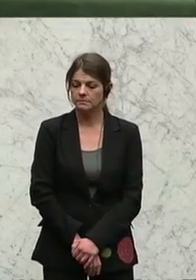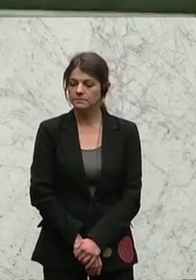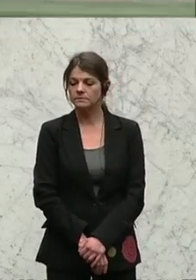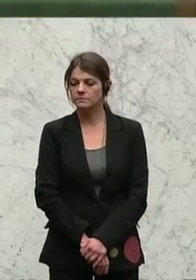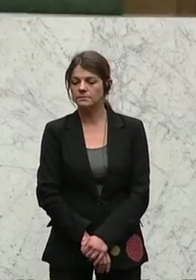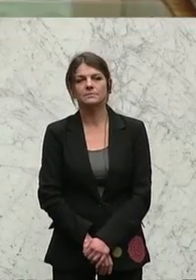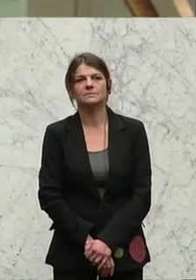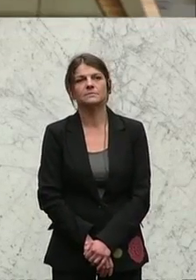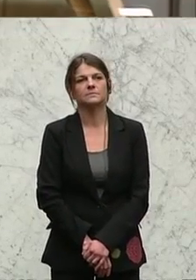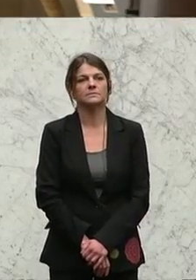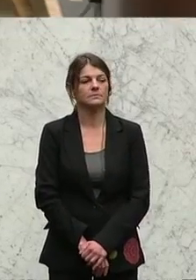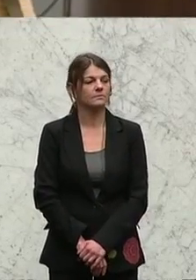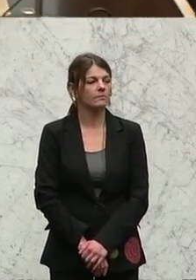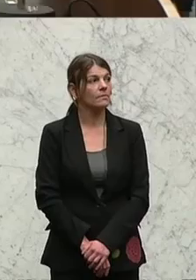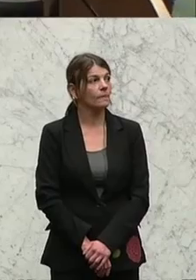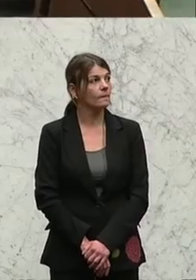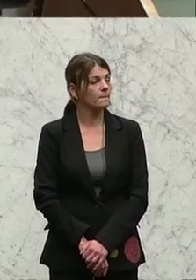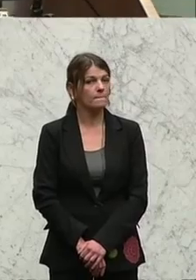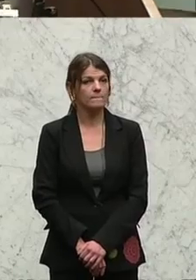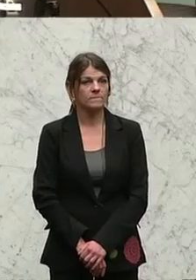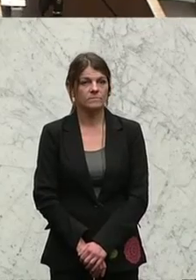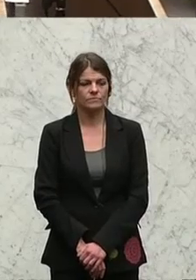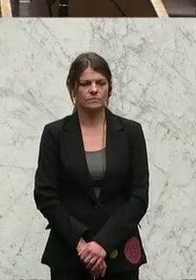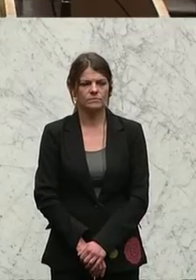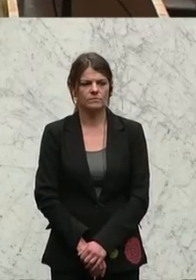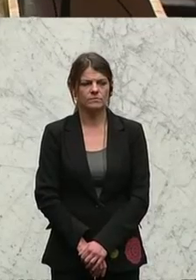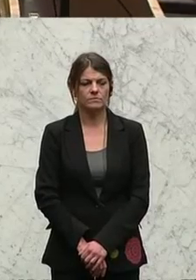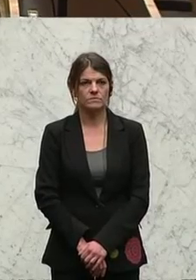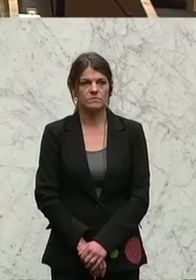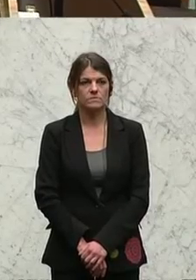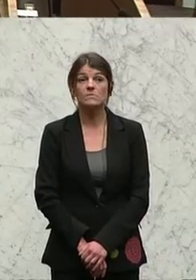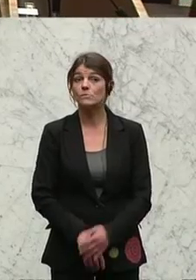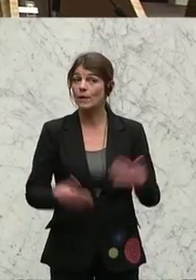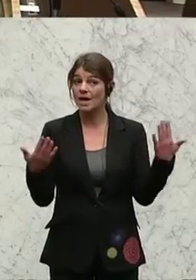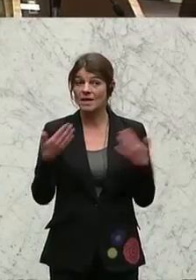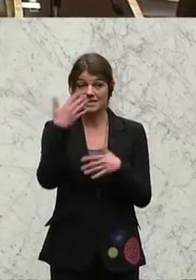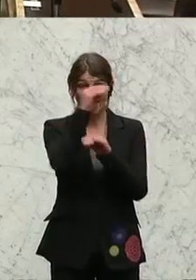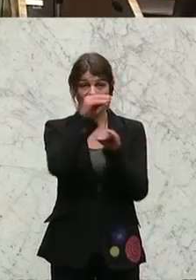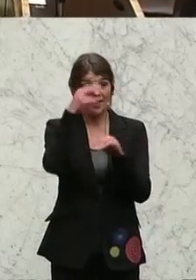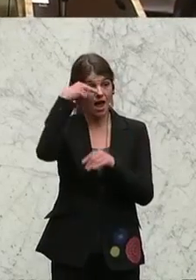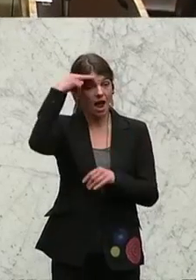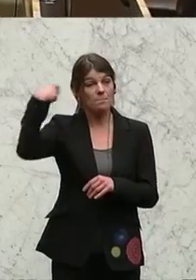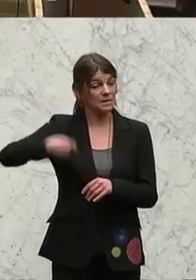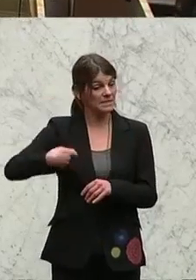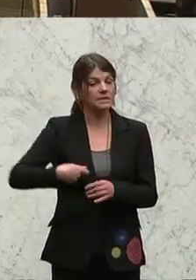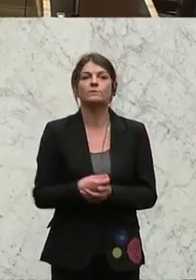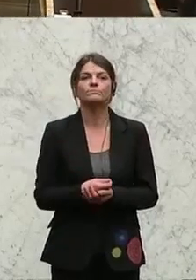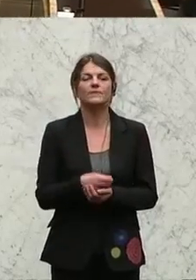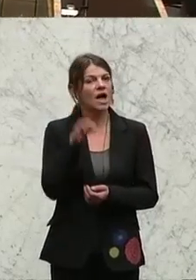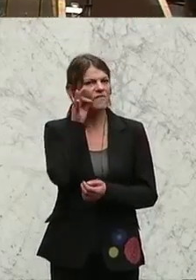unter 50% prüfen dürfen, Bundesbeteiligungen. Und es braucht eine Sonderstaatsanwaltschaft.